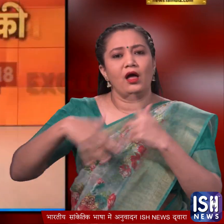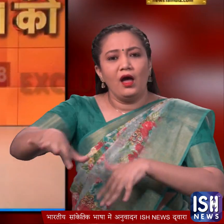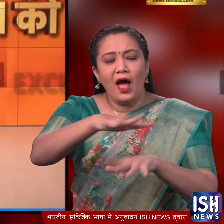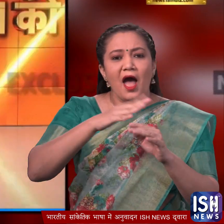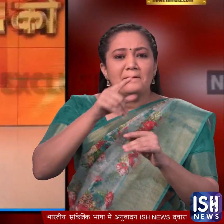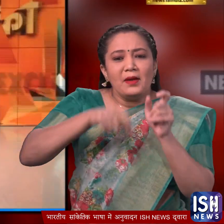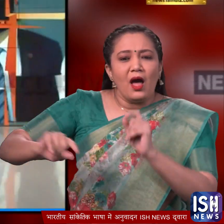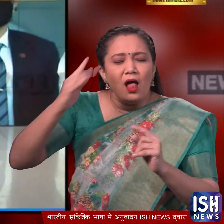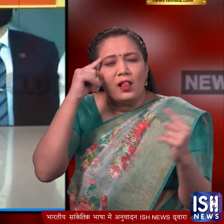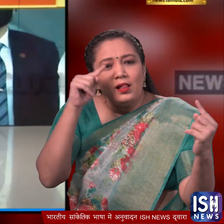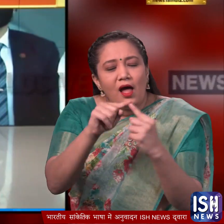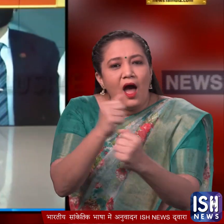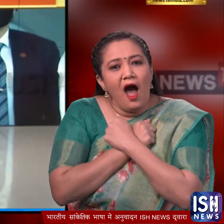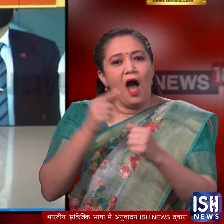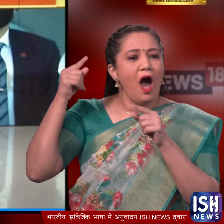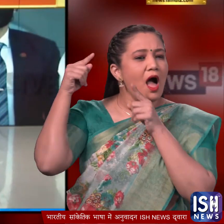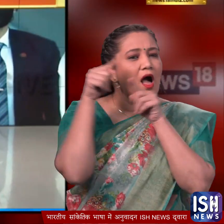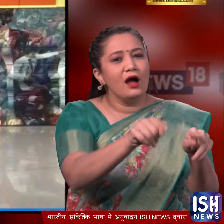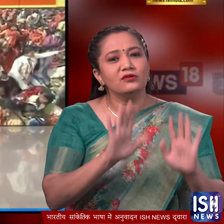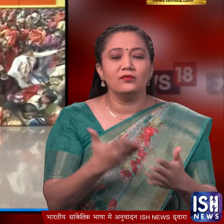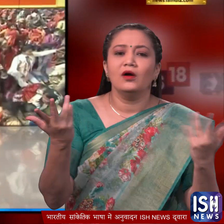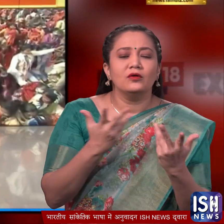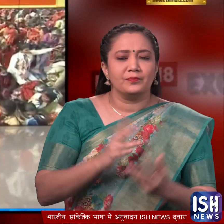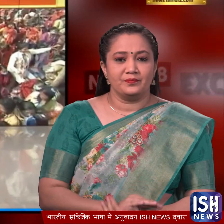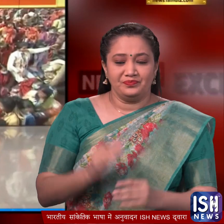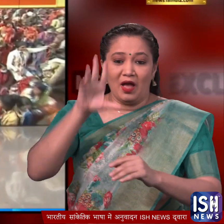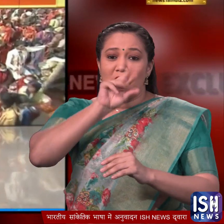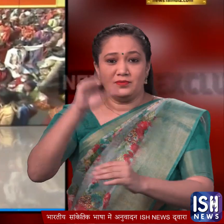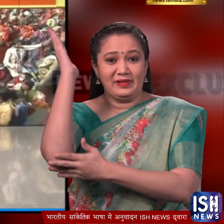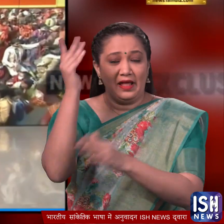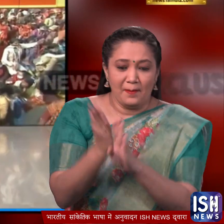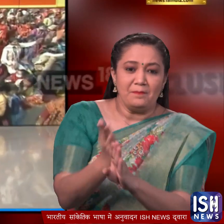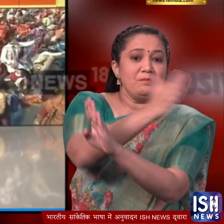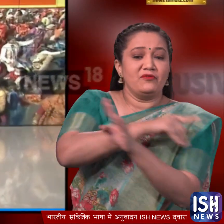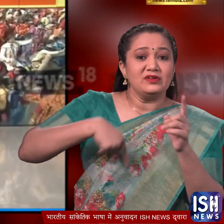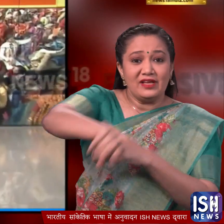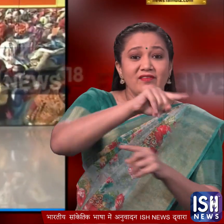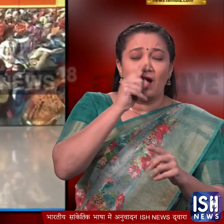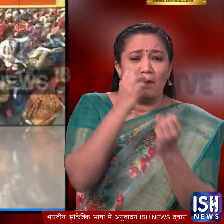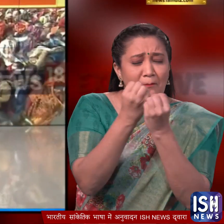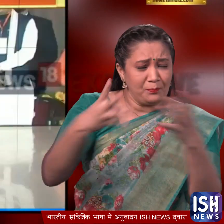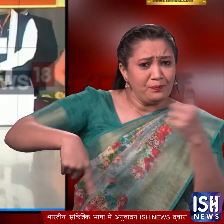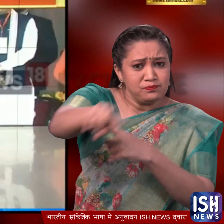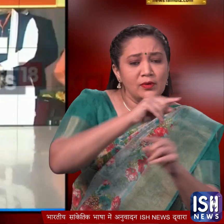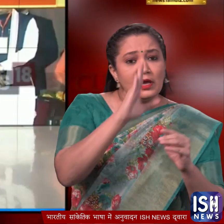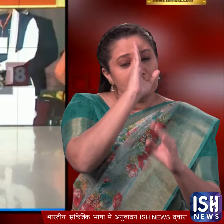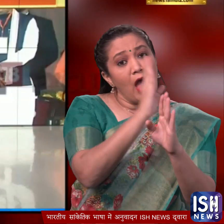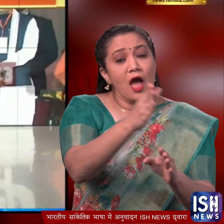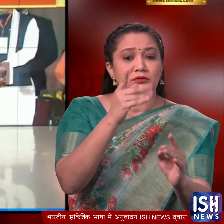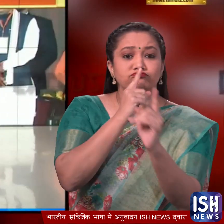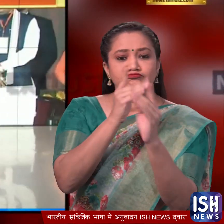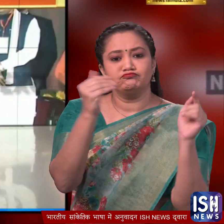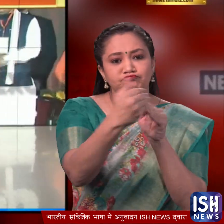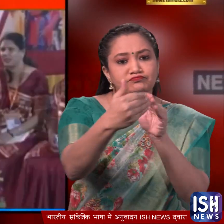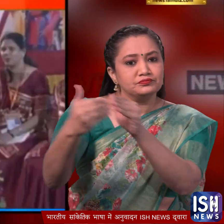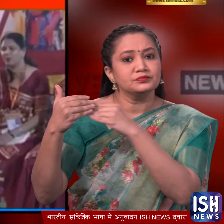यूपी की आधी आबादी का दिल जीतने के मौके में बदल दिया। रैली को संबोधित करने से पहले प्रधानमंत्री स्वयं सहायता समूह से जुड़ी कई महिलाओं से सीधे रूबरू